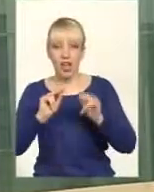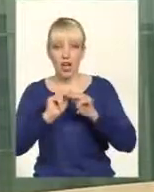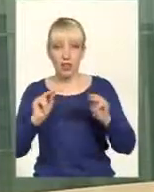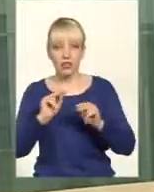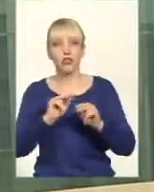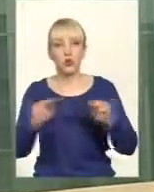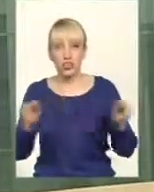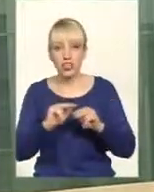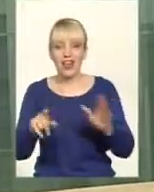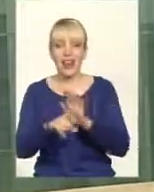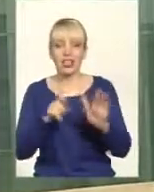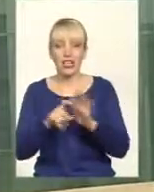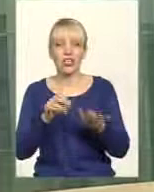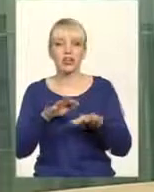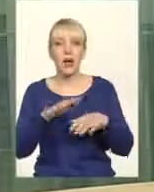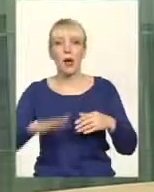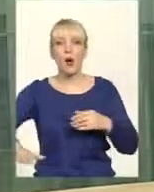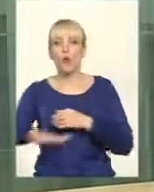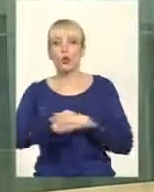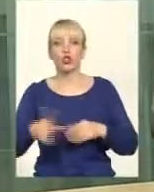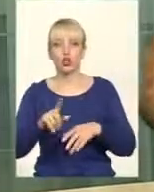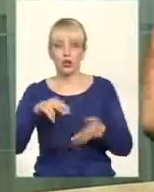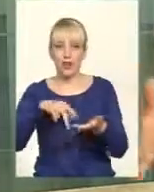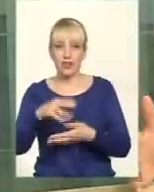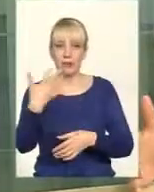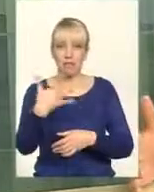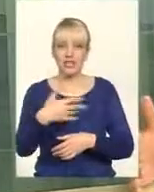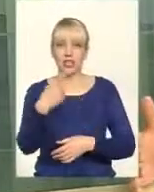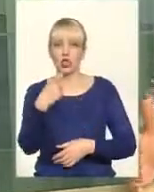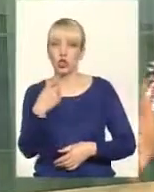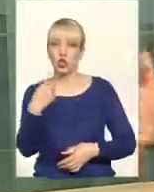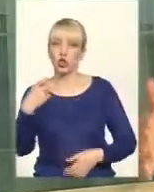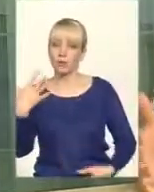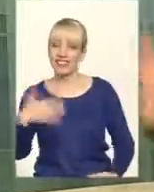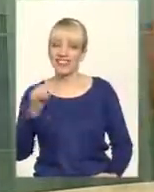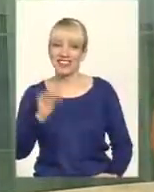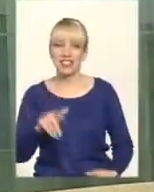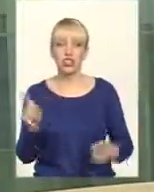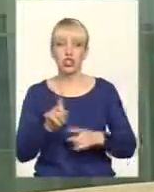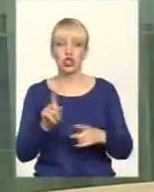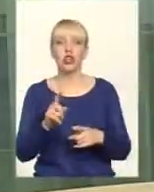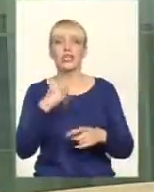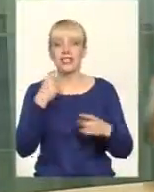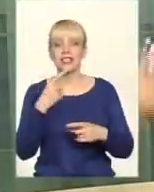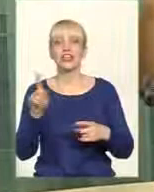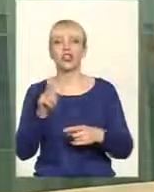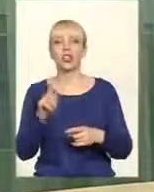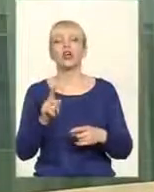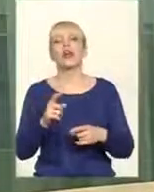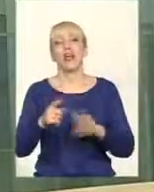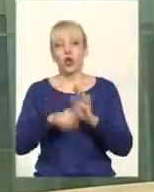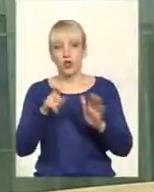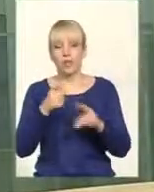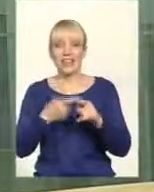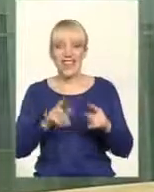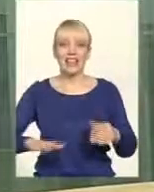учителей, донецких шахтеров, чтобы выйти в 50, 100, а то и 150 тысяч и сказать, что Донбасс это Украина, и мы будем